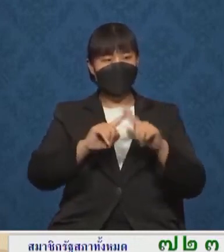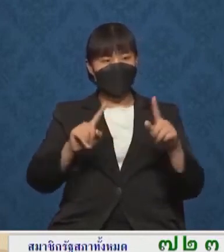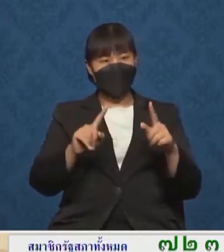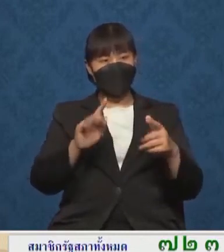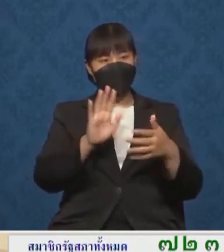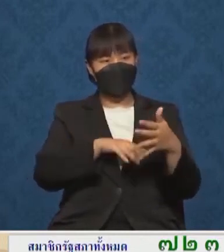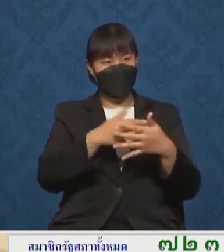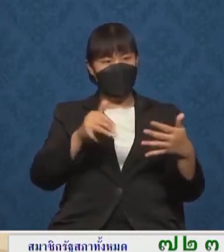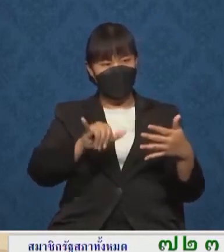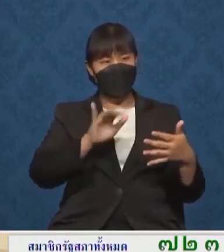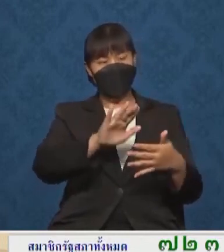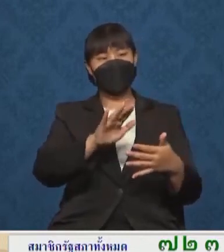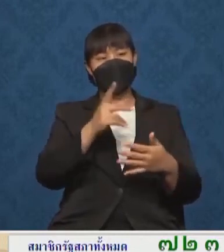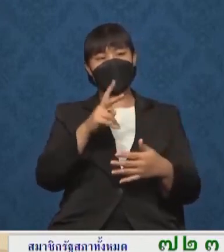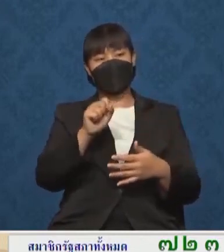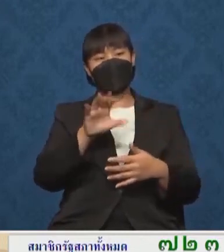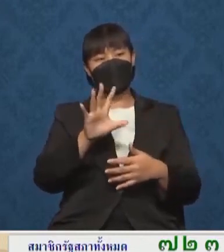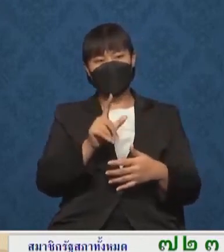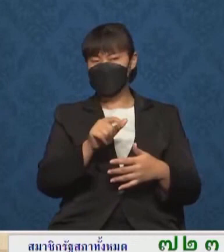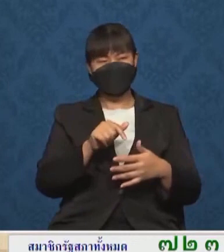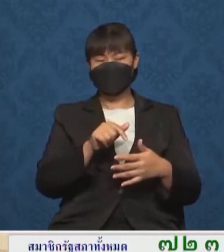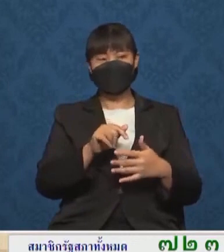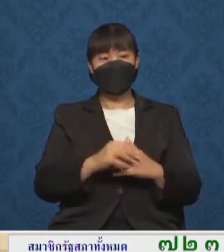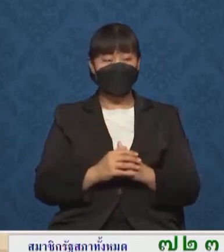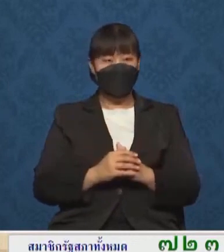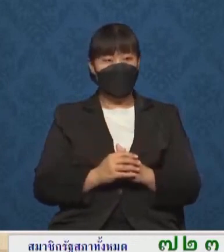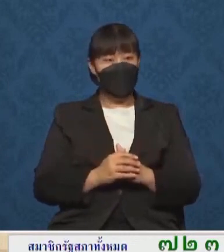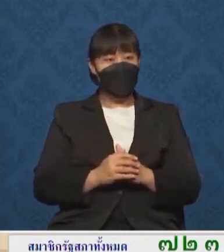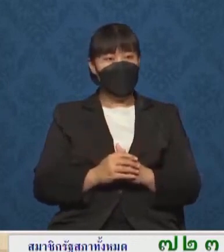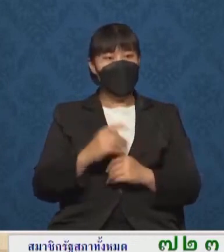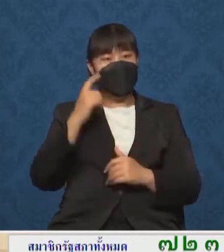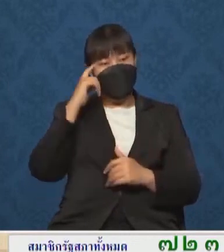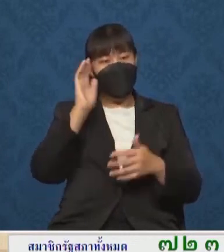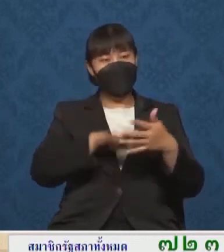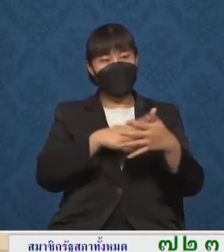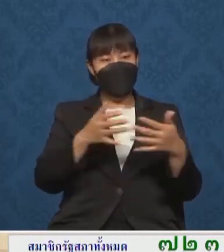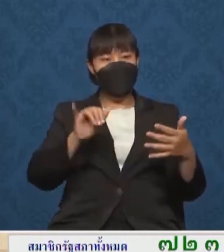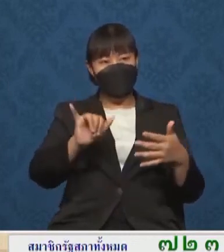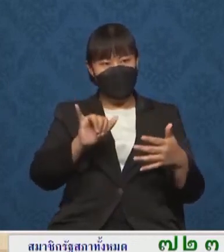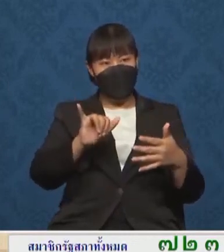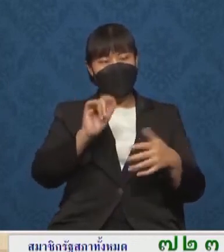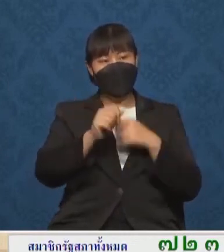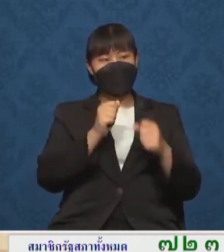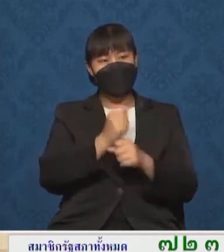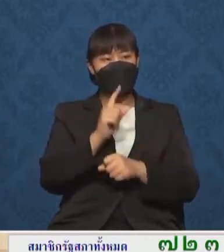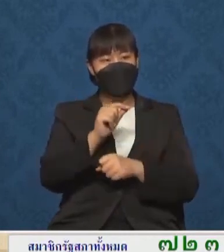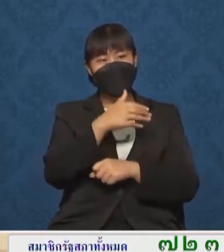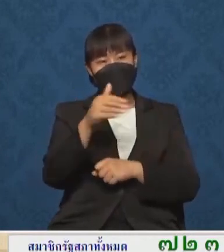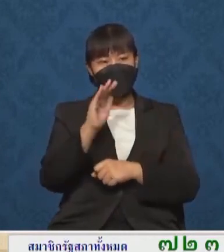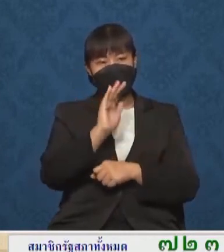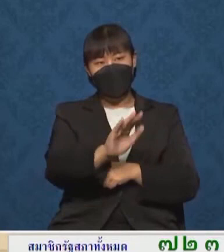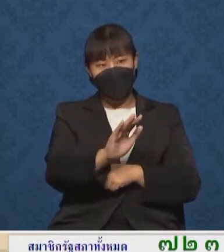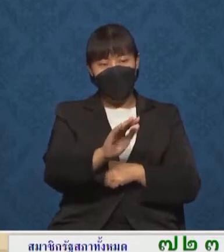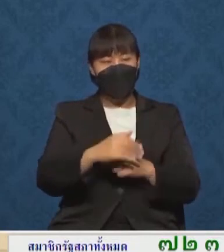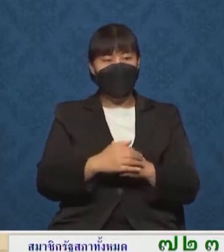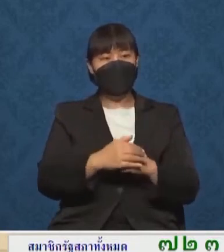นี่คือเป็นเหตุผลที่ทำให้เราต้องเสนอให้มีการยกเลิกกลไกแผนยุทธศาสตร์ชาติเพราะเนื้อแท้แล้วไม่ใช่แผนยุทธศาสตร์ของชาติแ